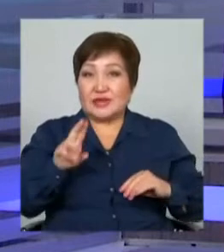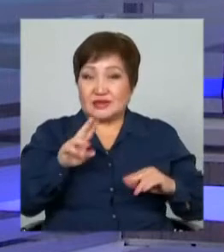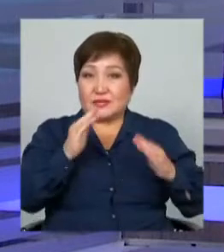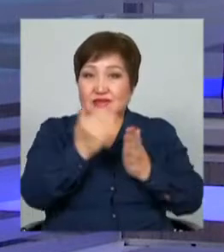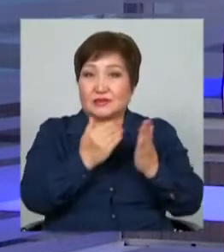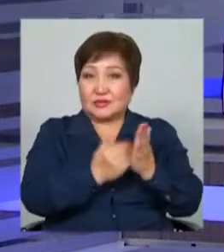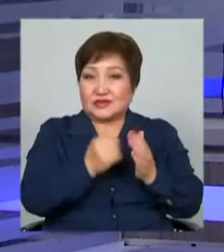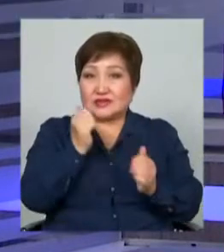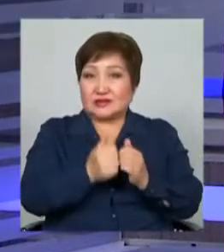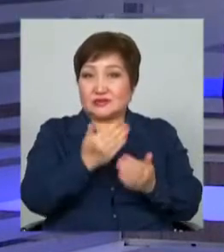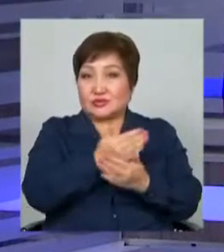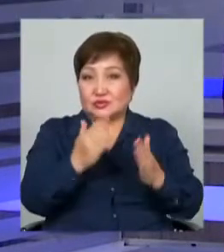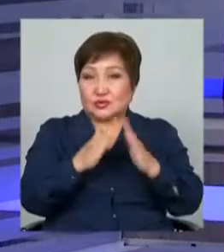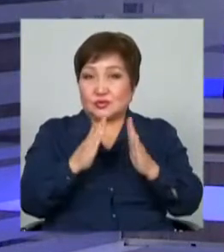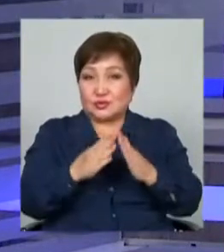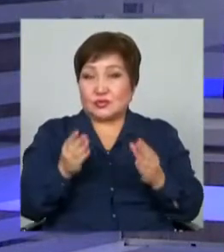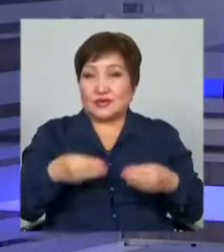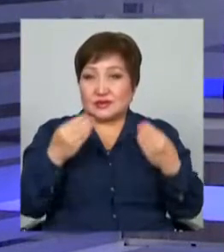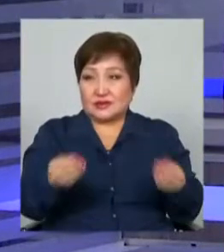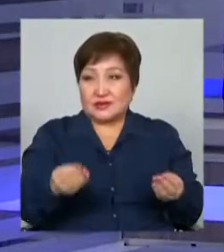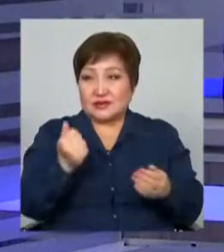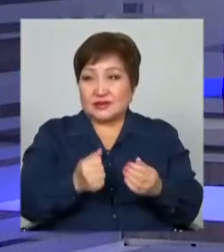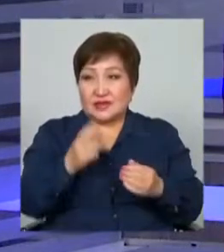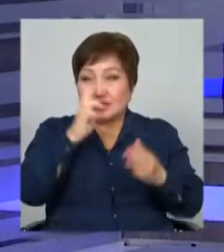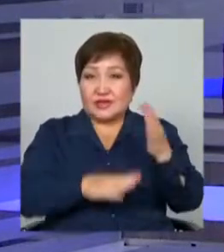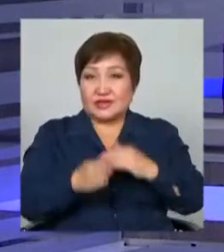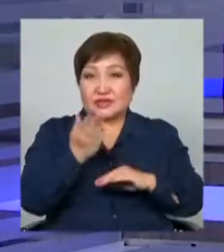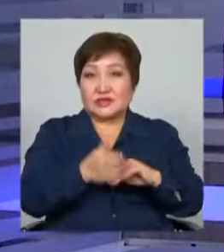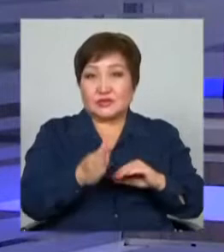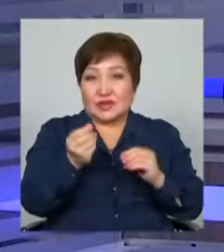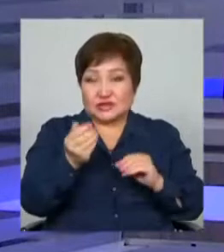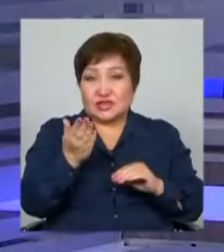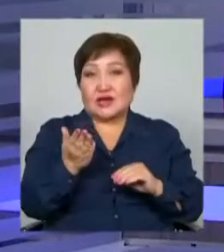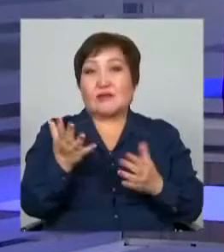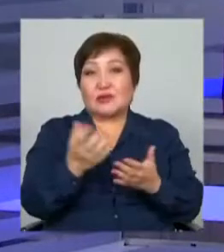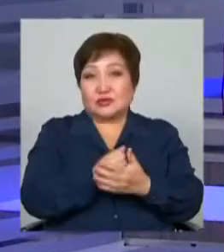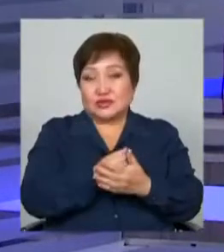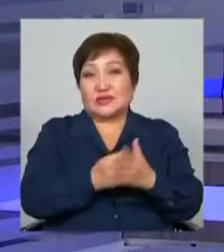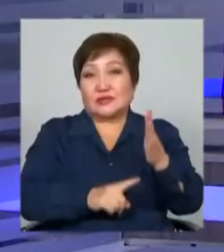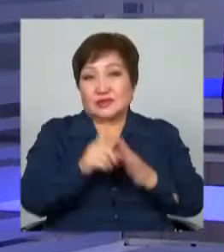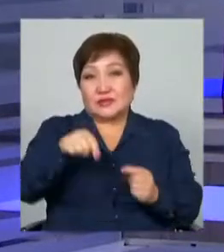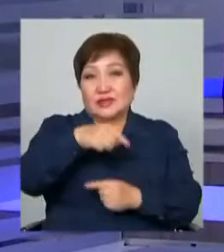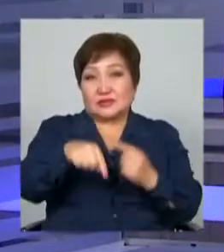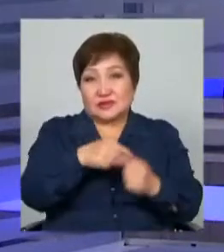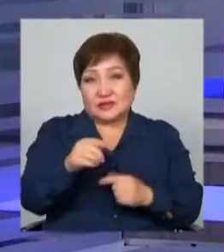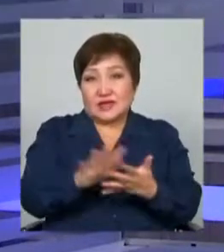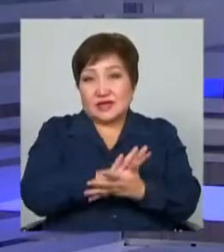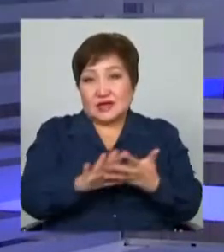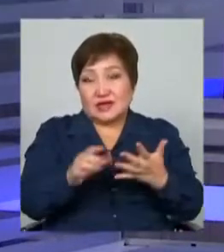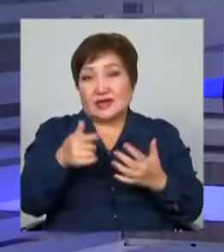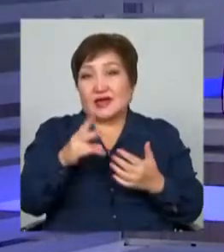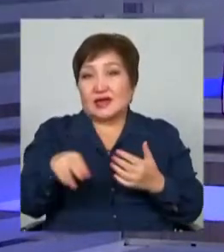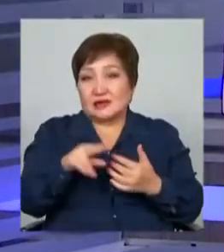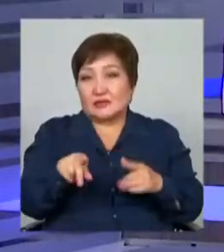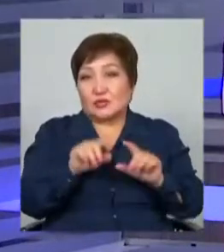отбасы мемлекеттен қайтарымсыз субсидия алады. Егер кәсіп ашамын десе, бастапқы көмек ретінде грант алу мүмкіндігі де қарастырылыпты.